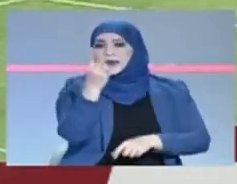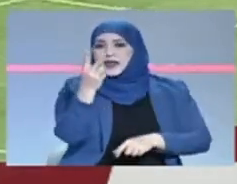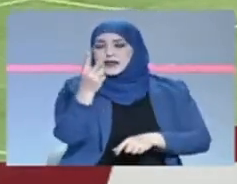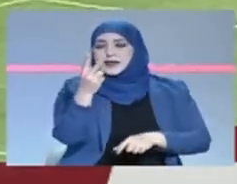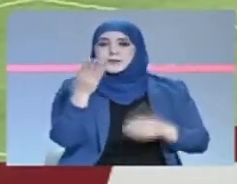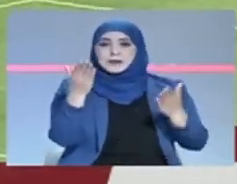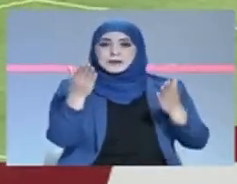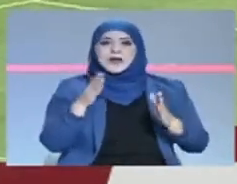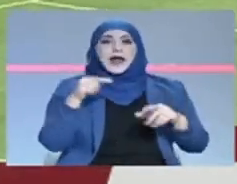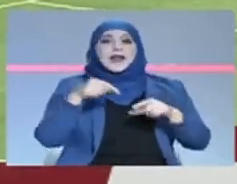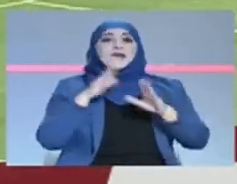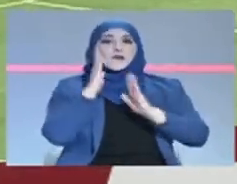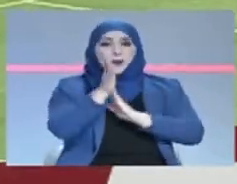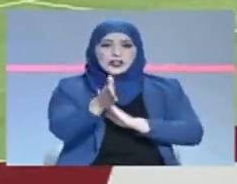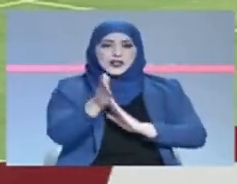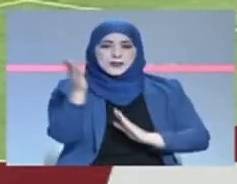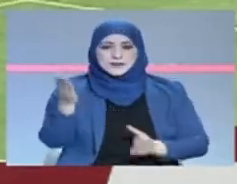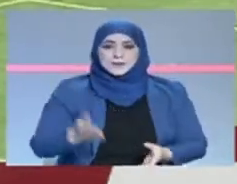جزاء.